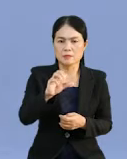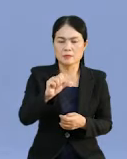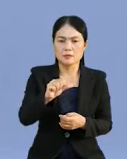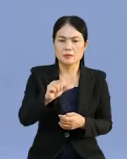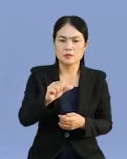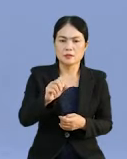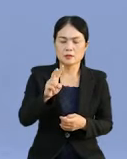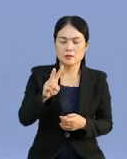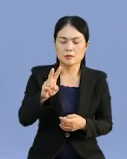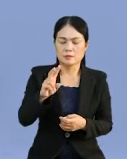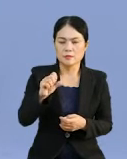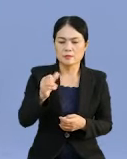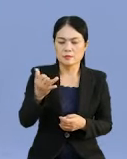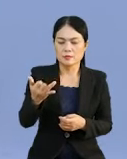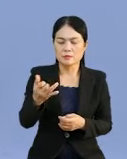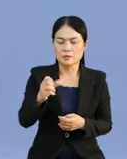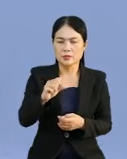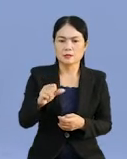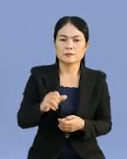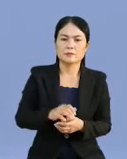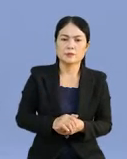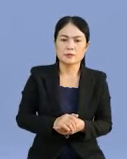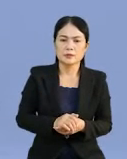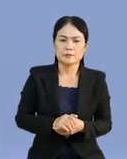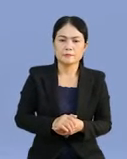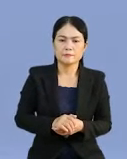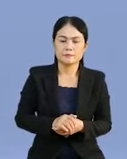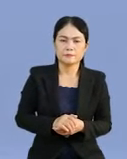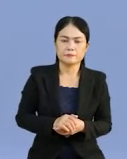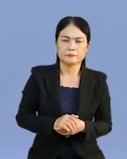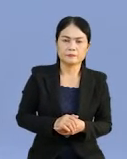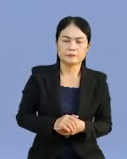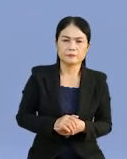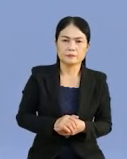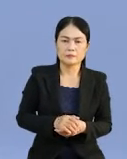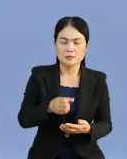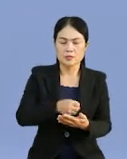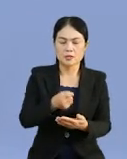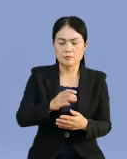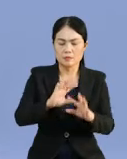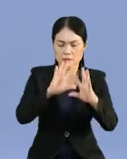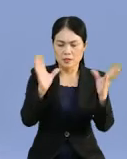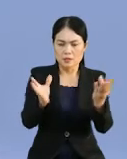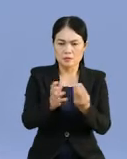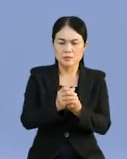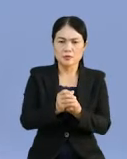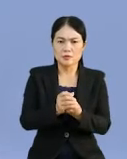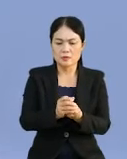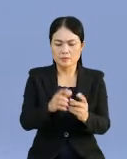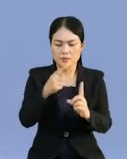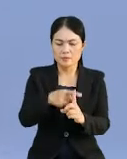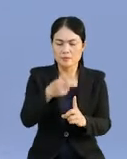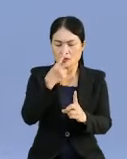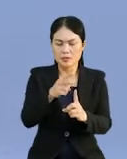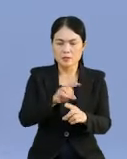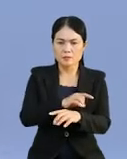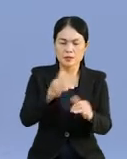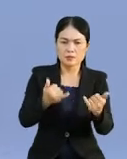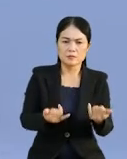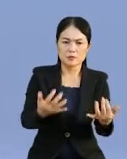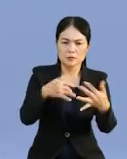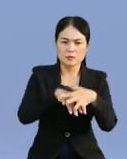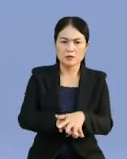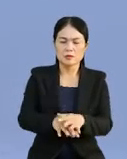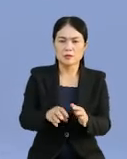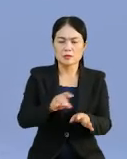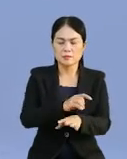rối, hay nít bì rối cứ bầm bờ rồi, ok. Chúng ta khơi nhạc. Làm lấy bạc sở rộp, đại dương bộ khơi nửa bên nít, đại dương đại bên chỗ nửa